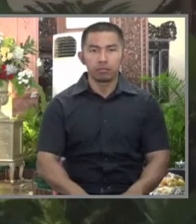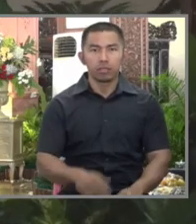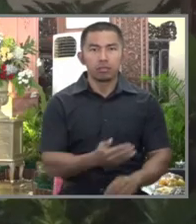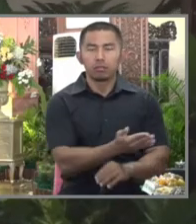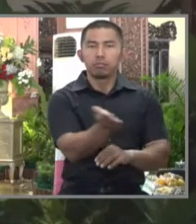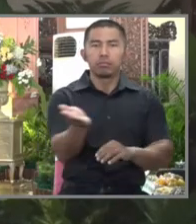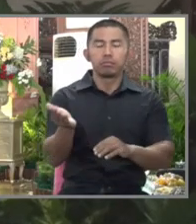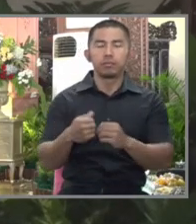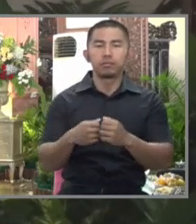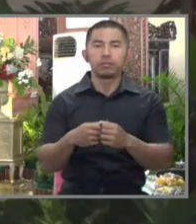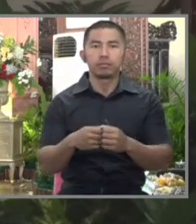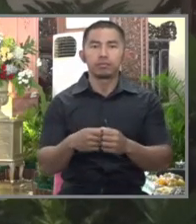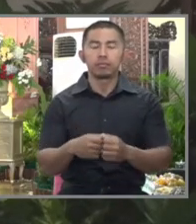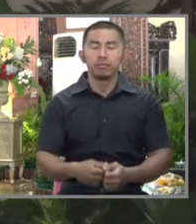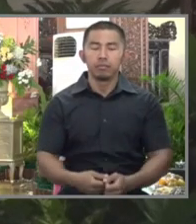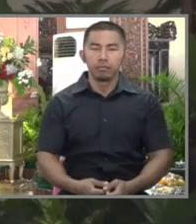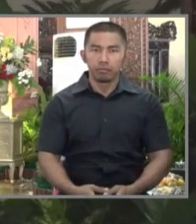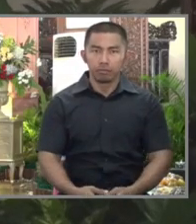se-wilayah